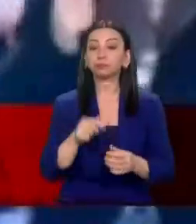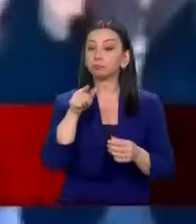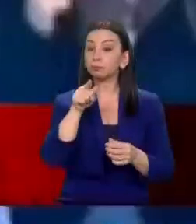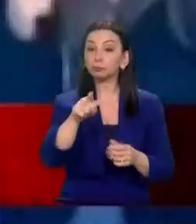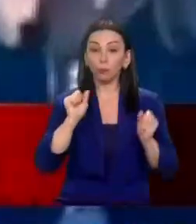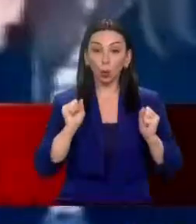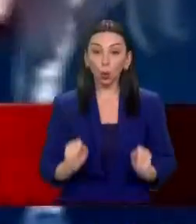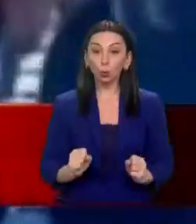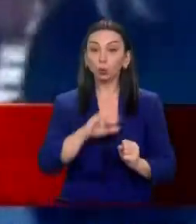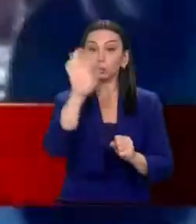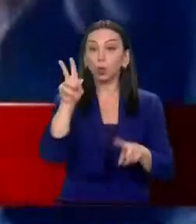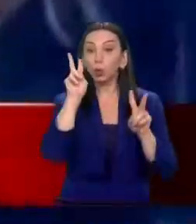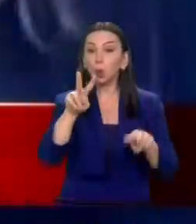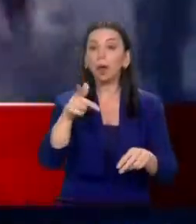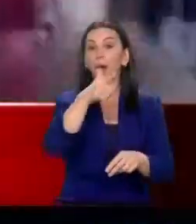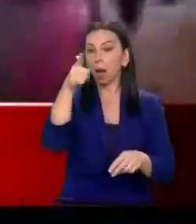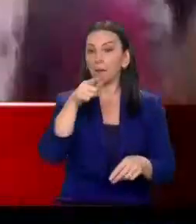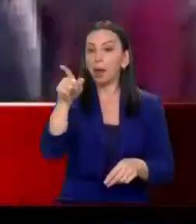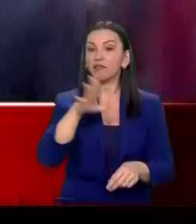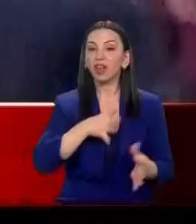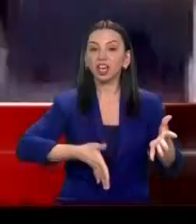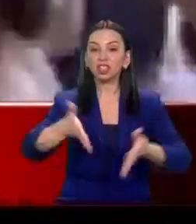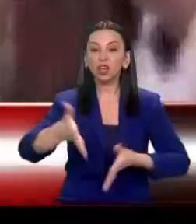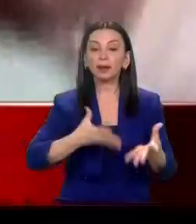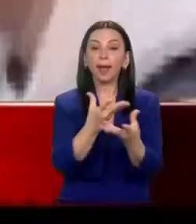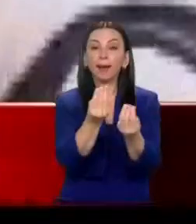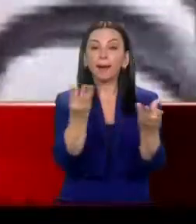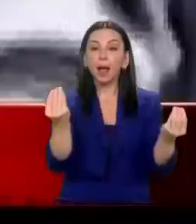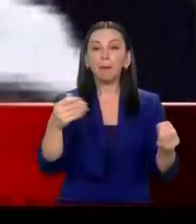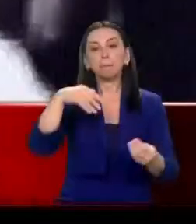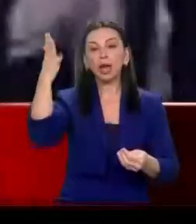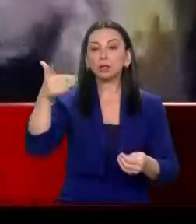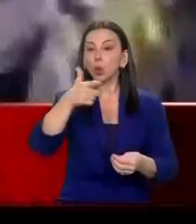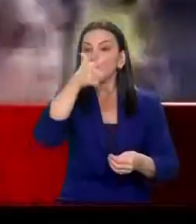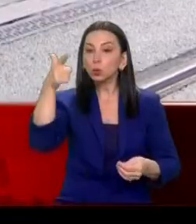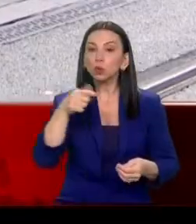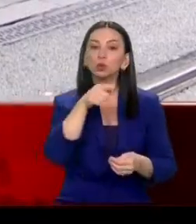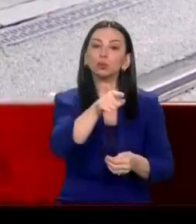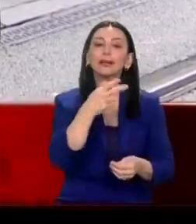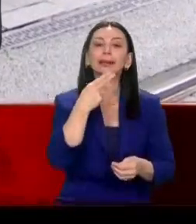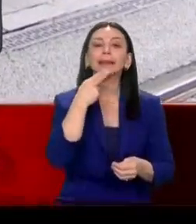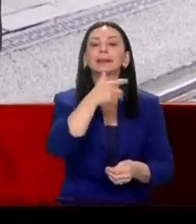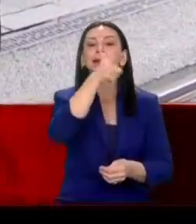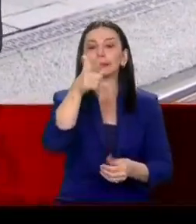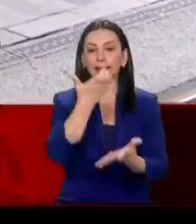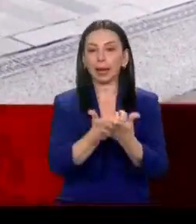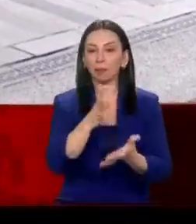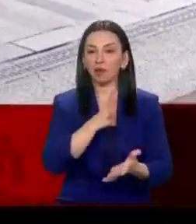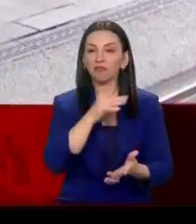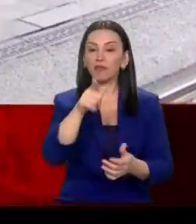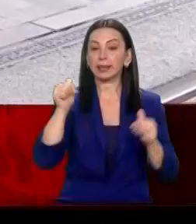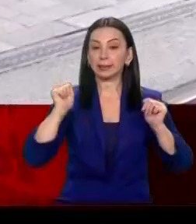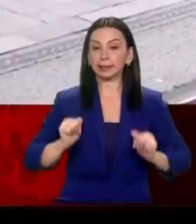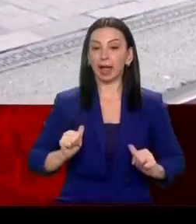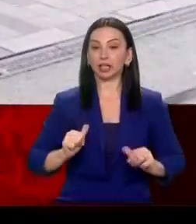Onu oturduğu noktayı gören bir kamera daha vardı. Caddedeki kalabalığı çeken turist onu da kaydetti. Saldırgan sırt çantasını bıraktı,